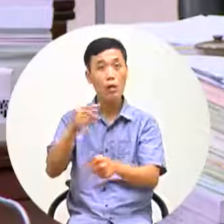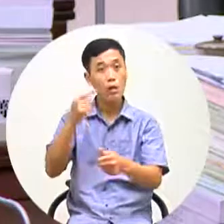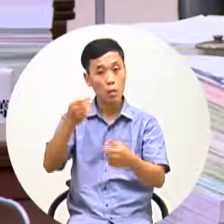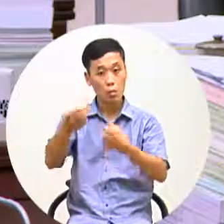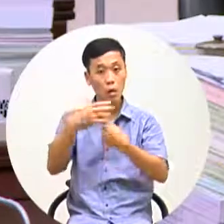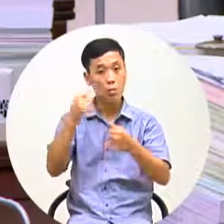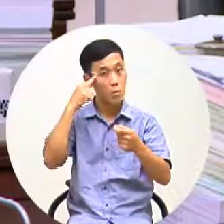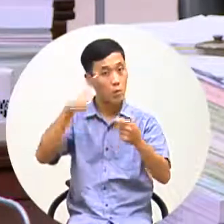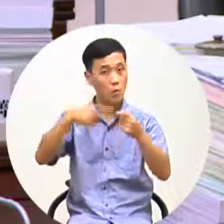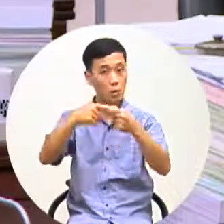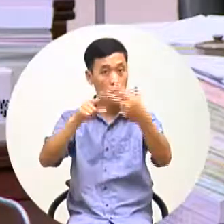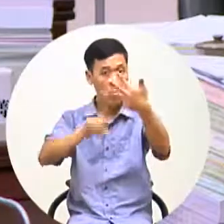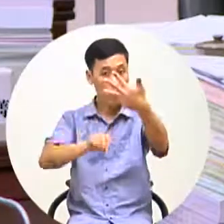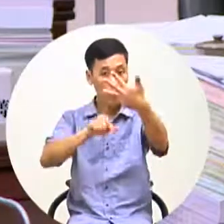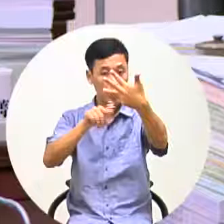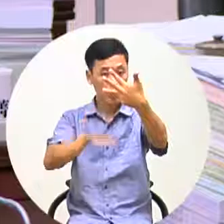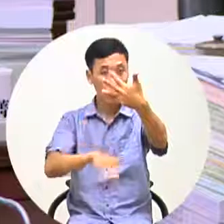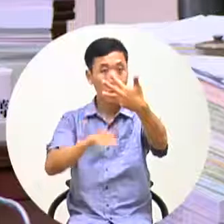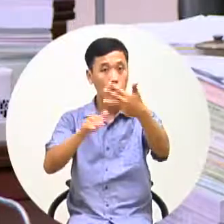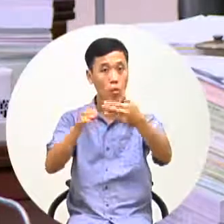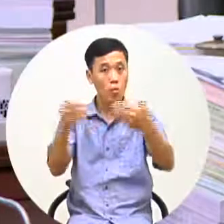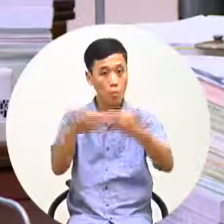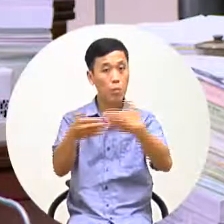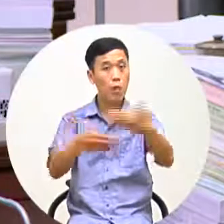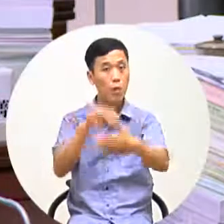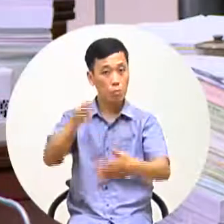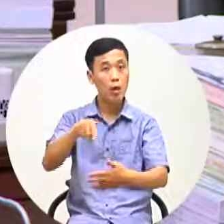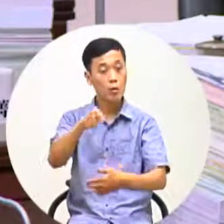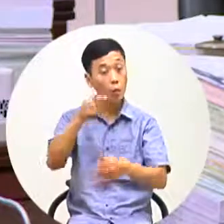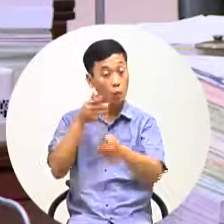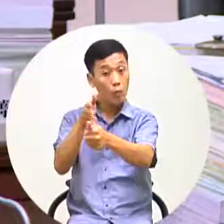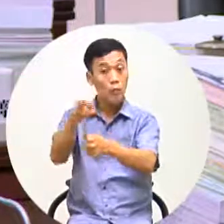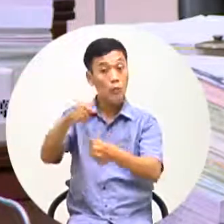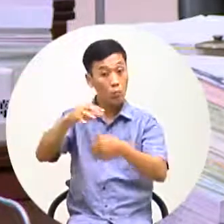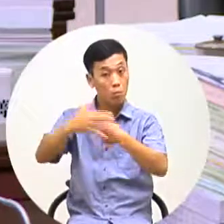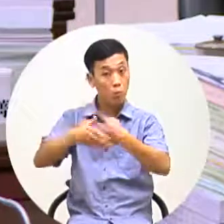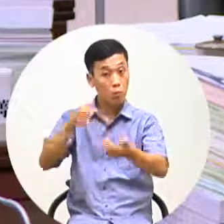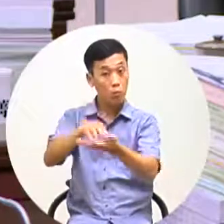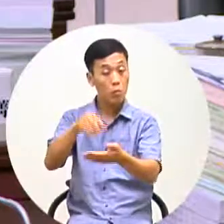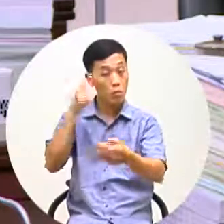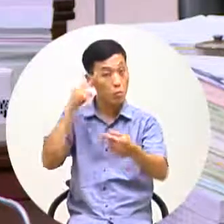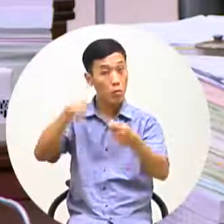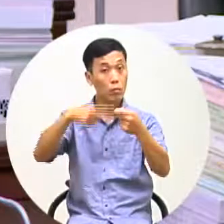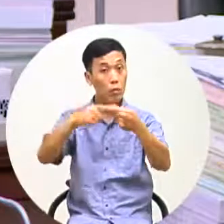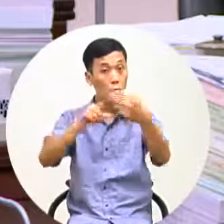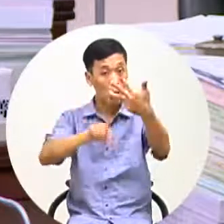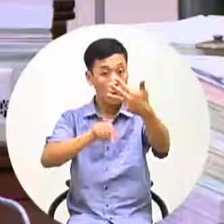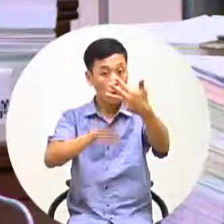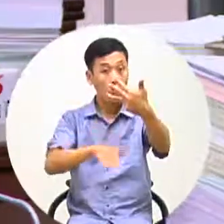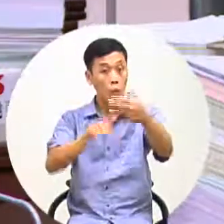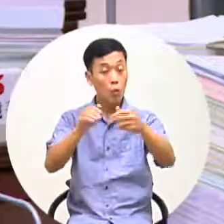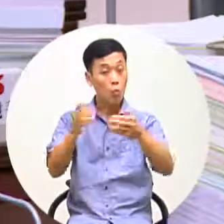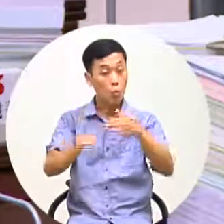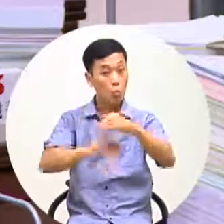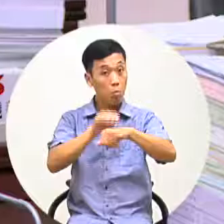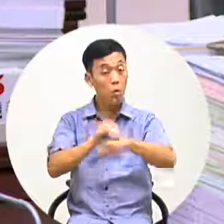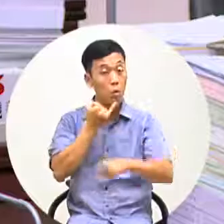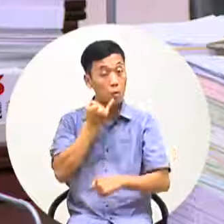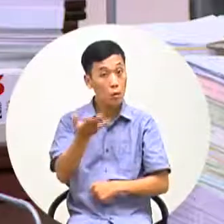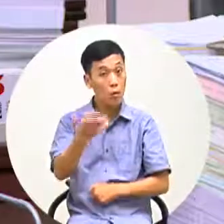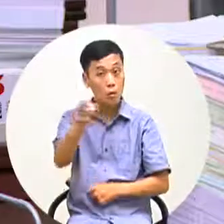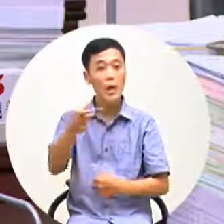问他说，你敢没当保证明年的八月底通车？他们笑笑，就不敢保证。但